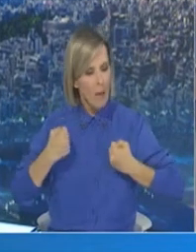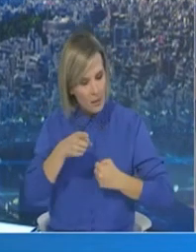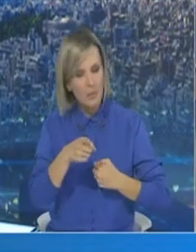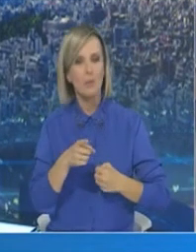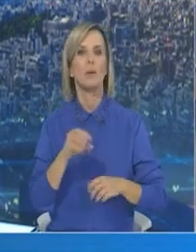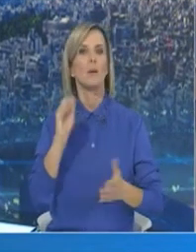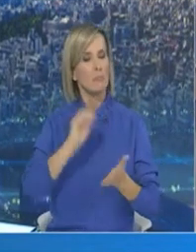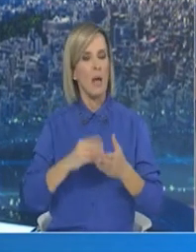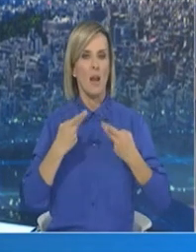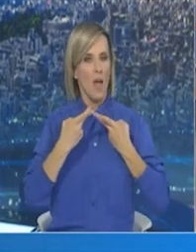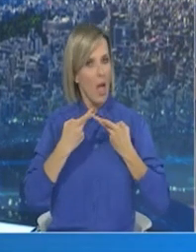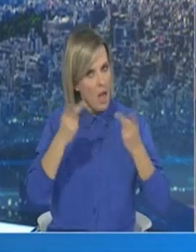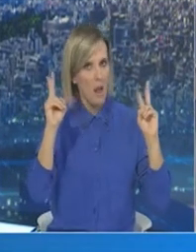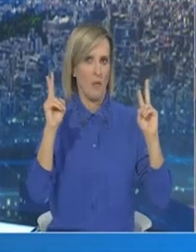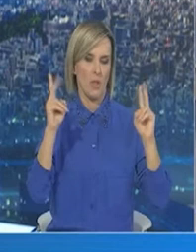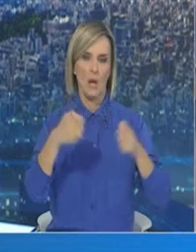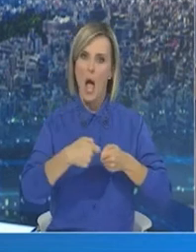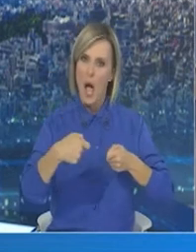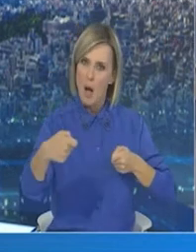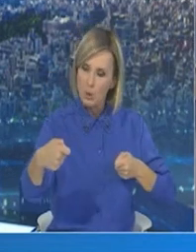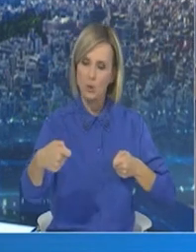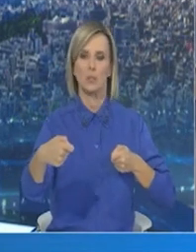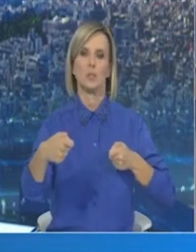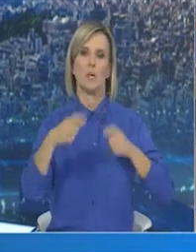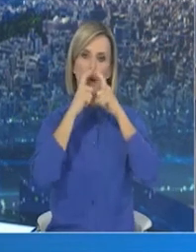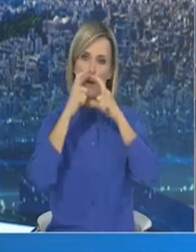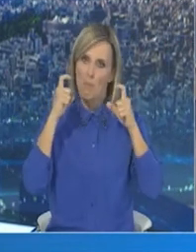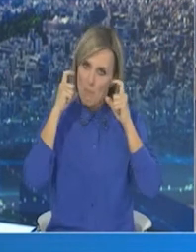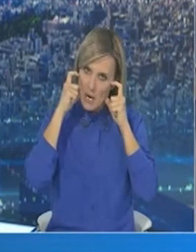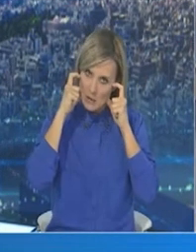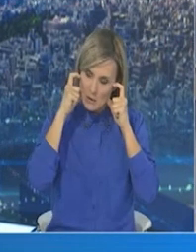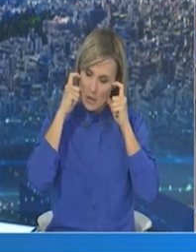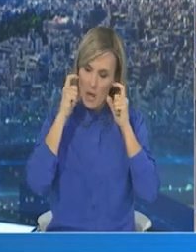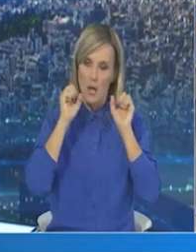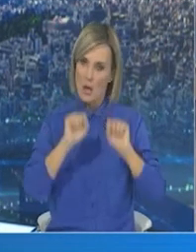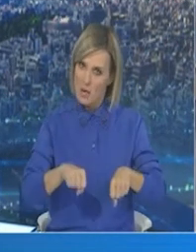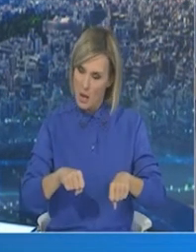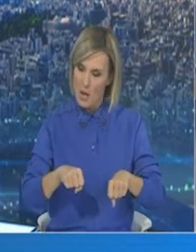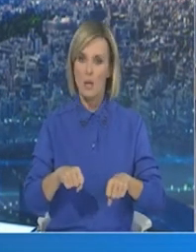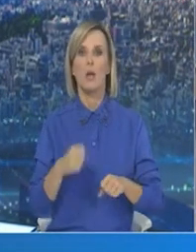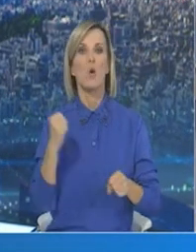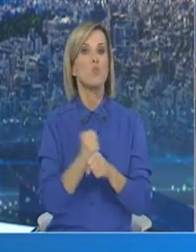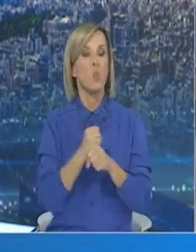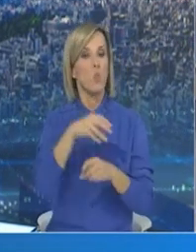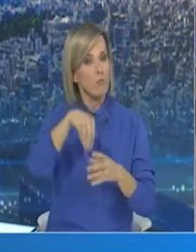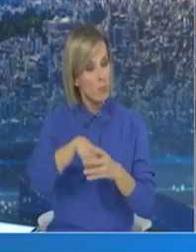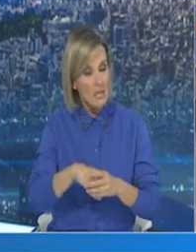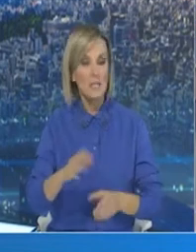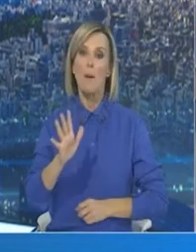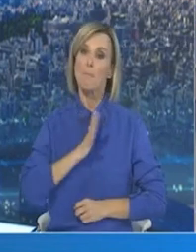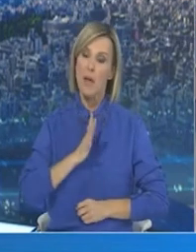μεταξύ των μηχανημάτων, έτσι ώστε να υπάρχουν μεγάλοι διάδρομοι κυκλοφορίας, με υποχρεωτική χρήση μάσκας προστασίας για εργαζόμενους αλλά και